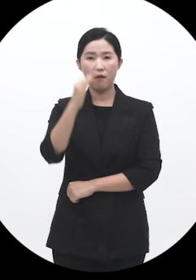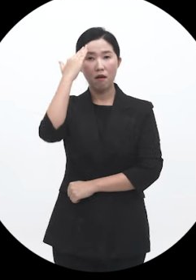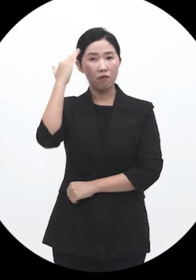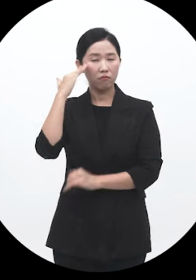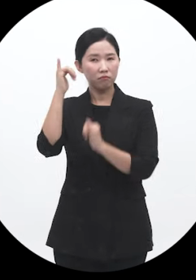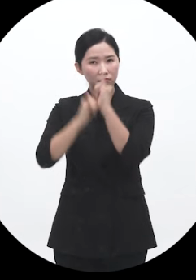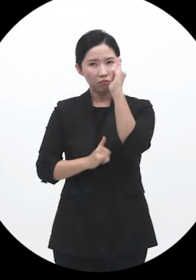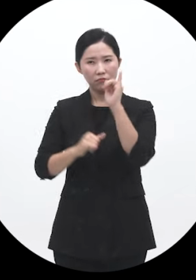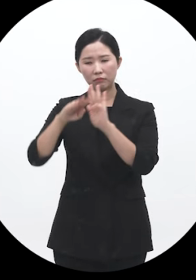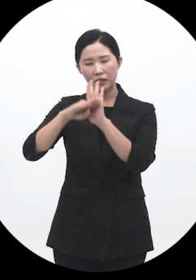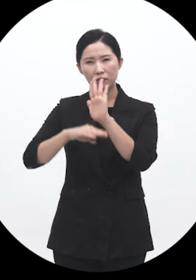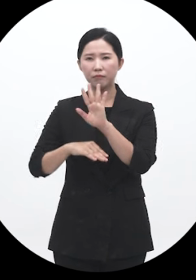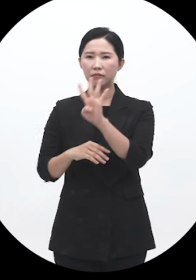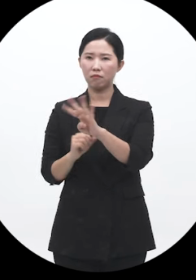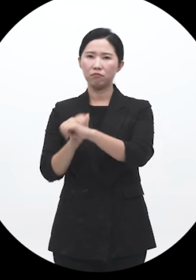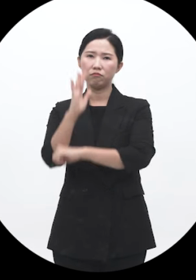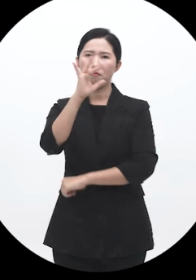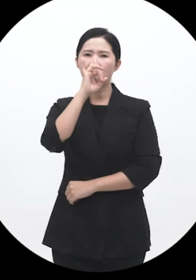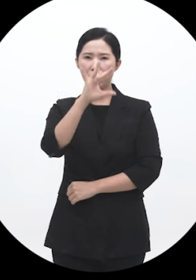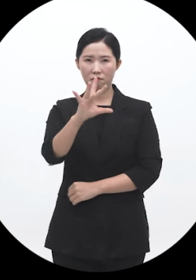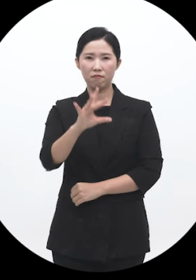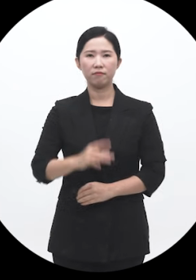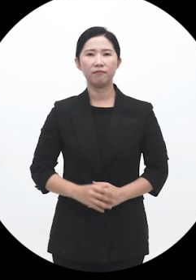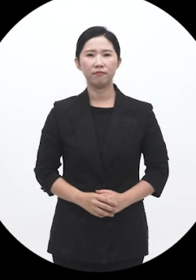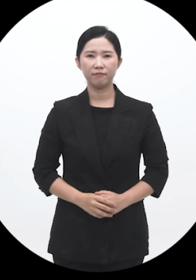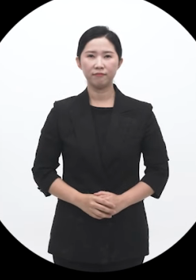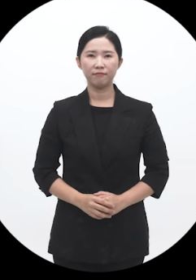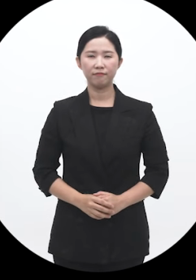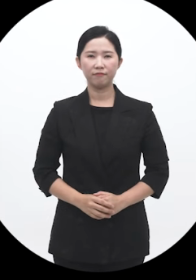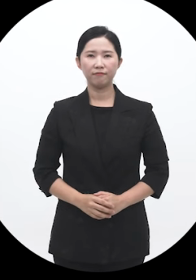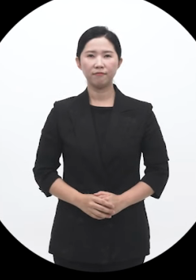최저학력 기준이 적용되고 있습니다.